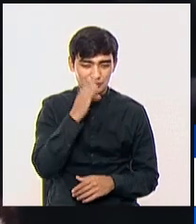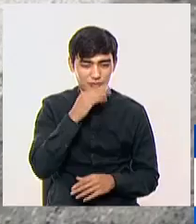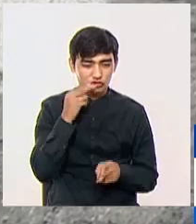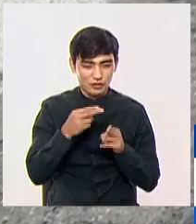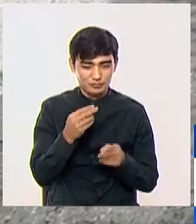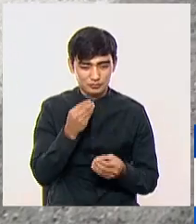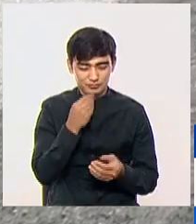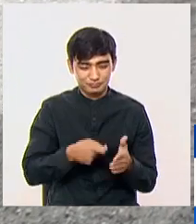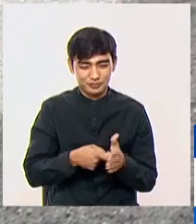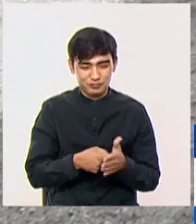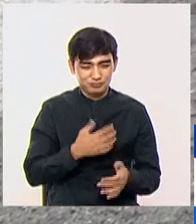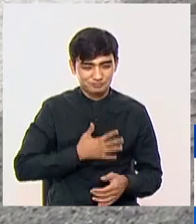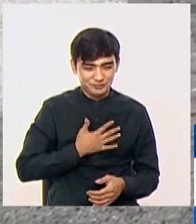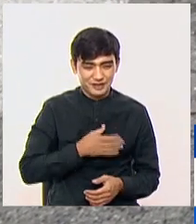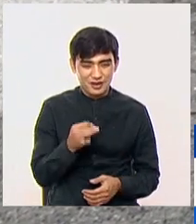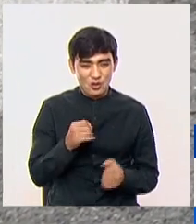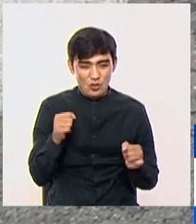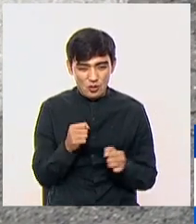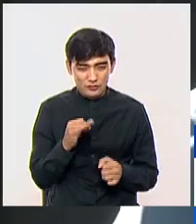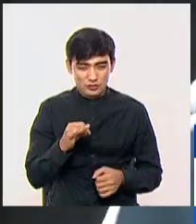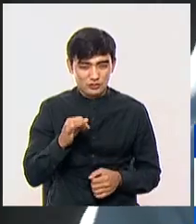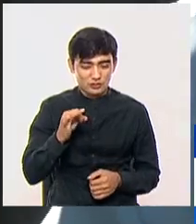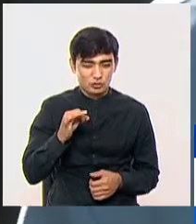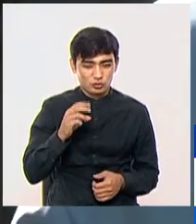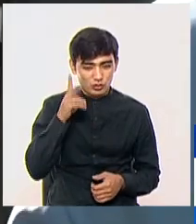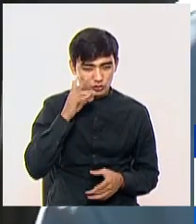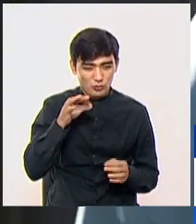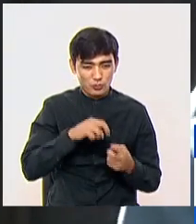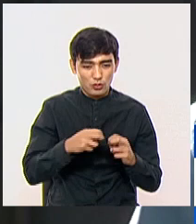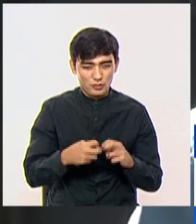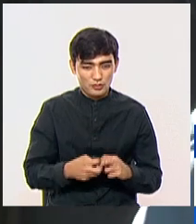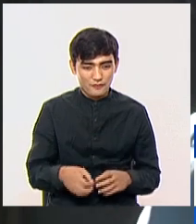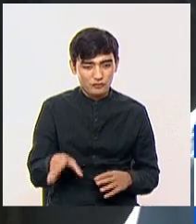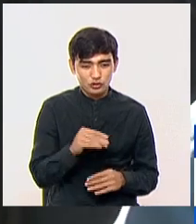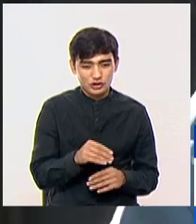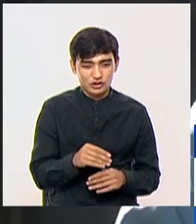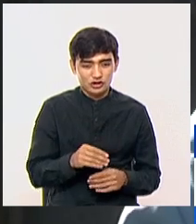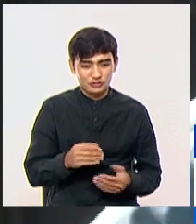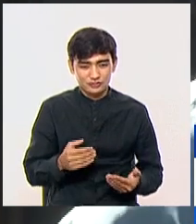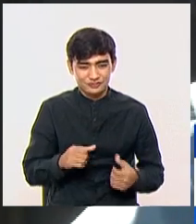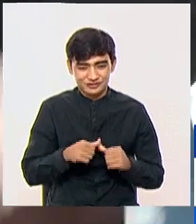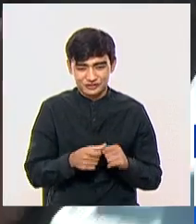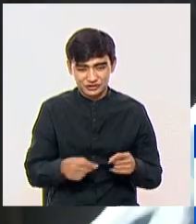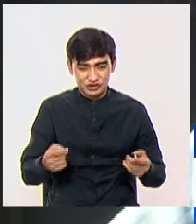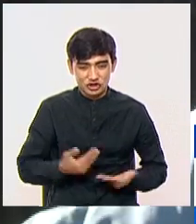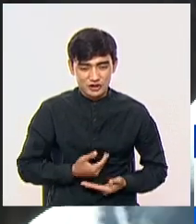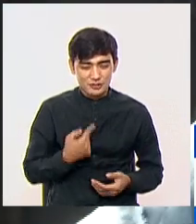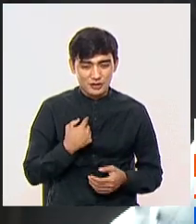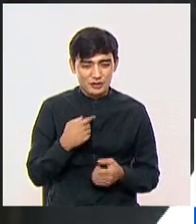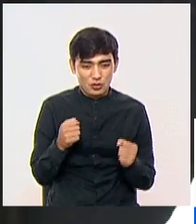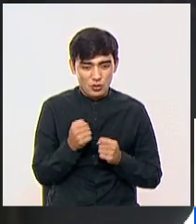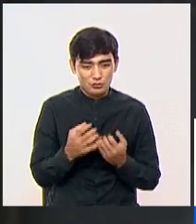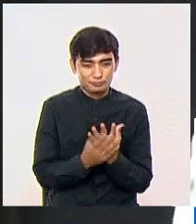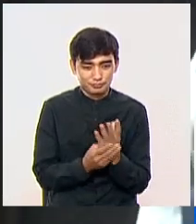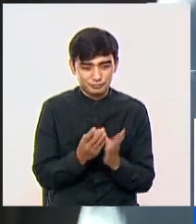плохое питание, холод и проблемы с уборной. Всю жизнь мы в этой школе мерзли, всю жизнь мы в перчатках